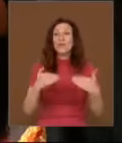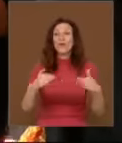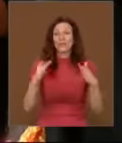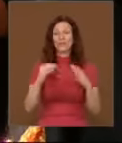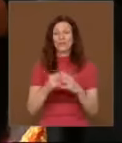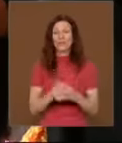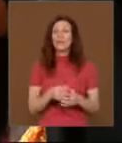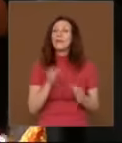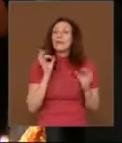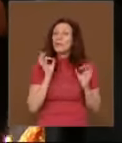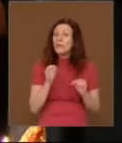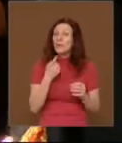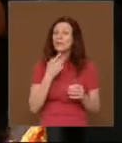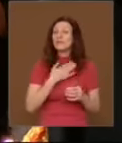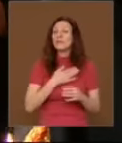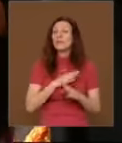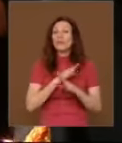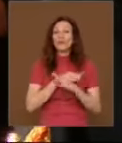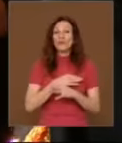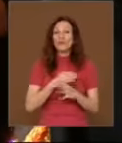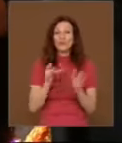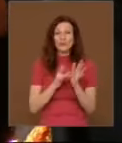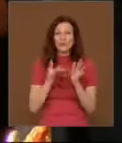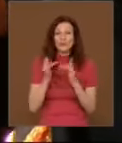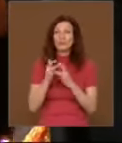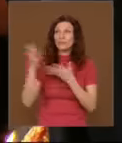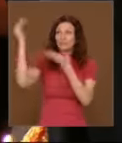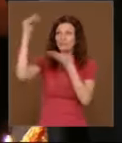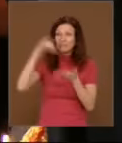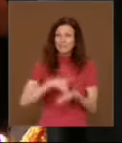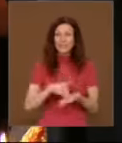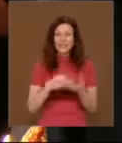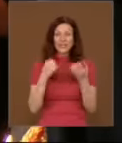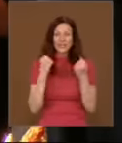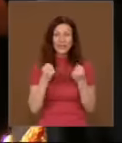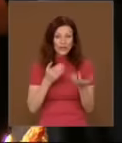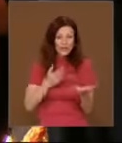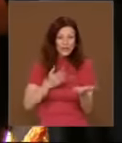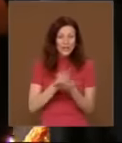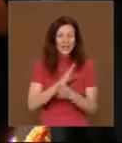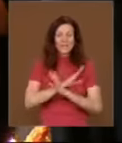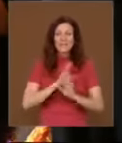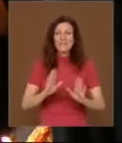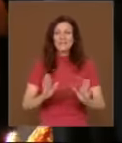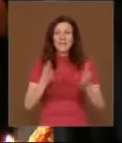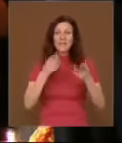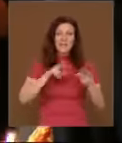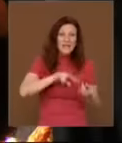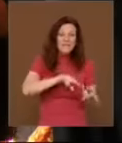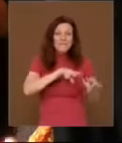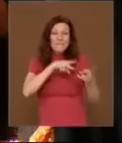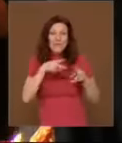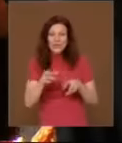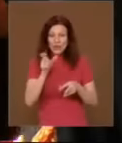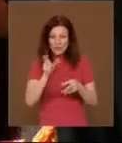да имаме живот, сам Бог влезе в света, за да може чрез своето възкресение да върне човека на пътя